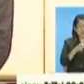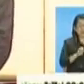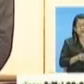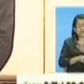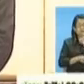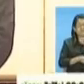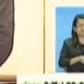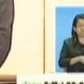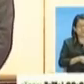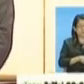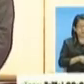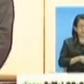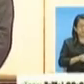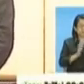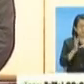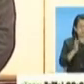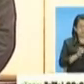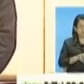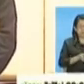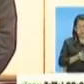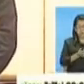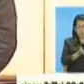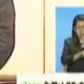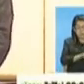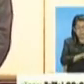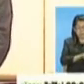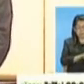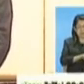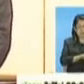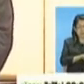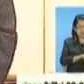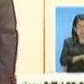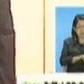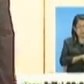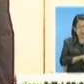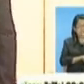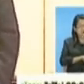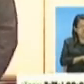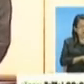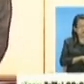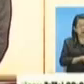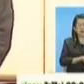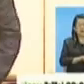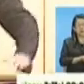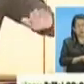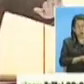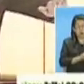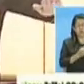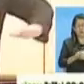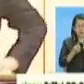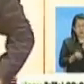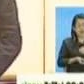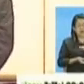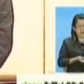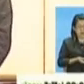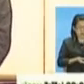DSI สั่งไม่ฟ้องเป็นความเห็นของ DSI คดีไปอัยการอัยการมี3